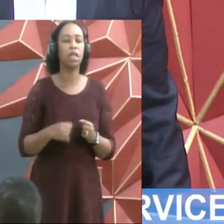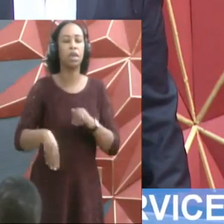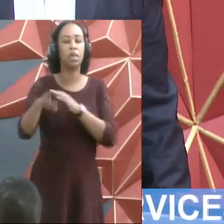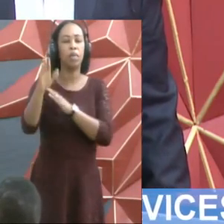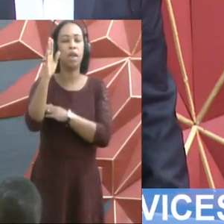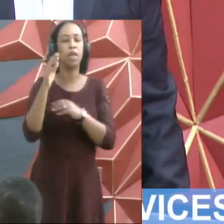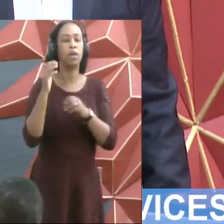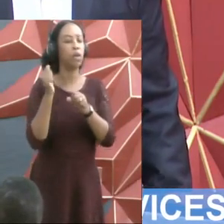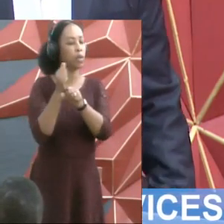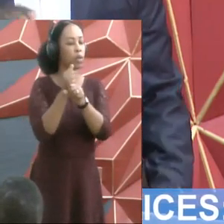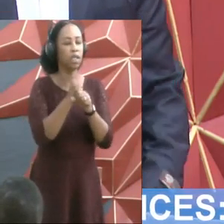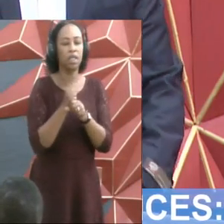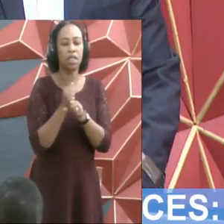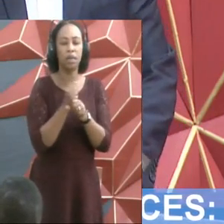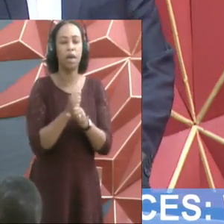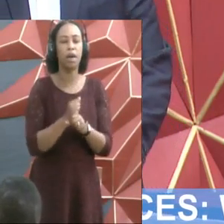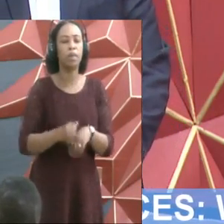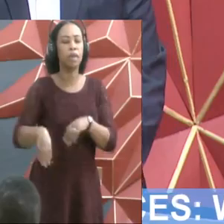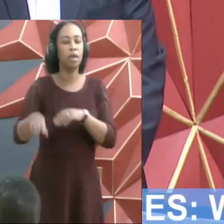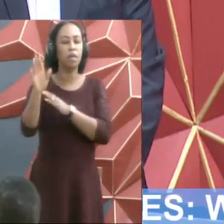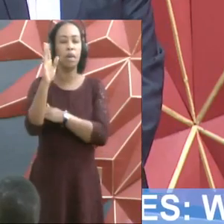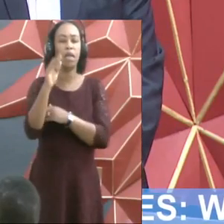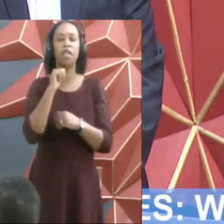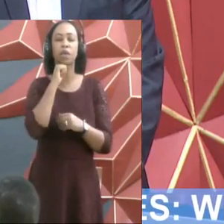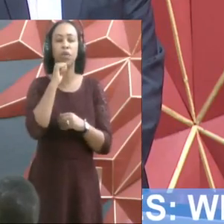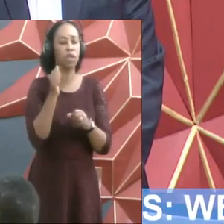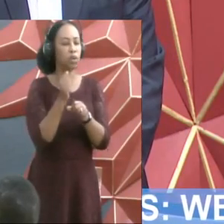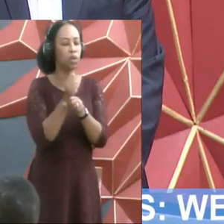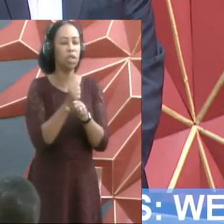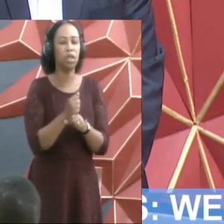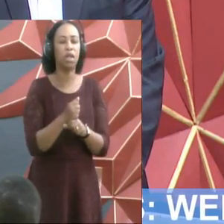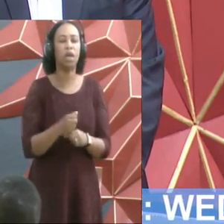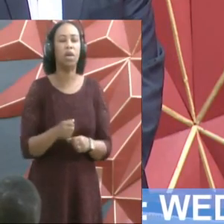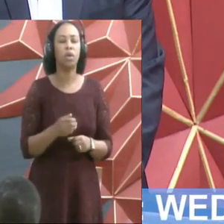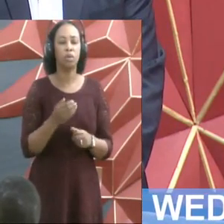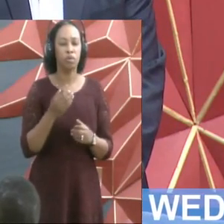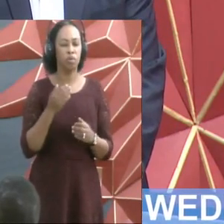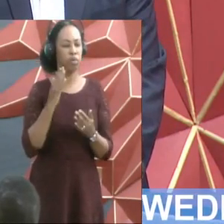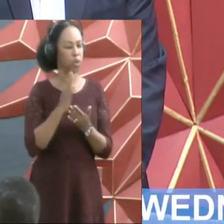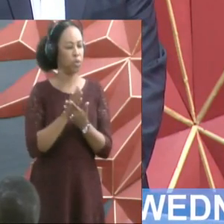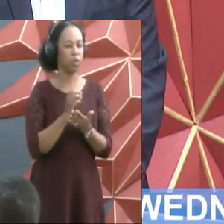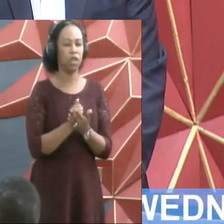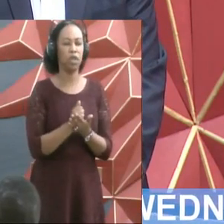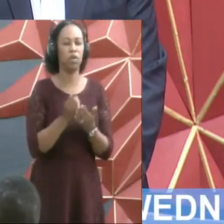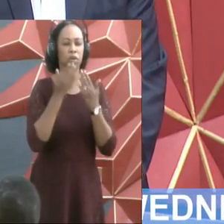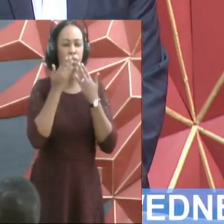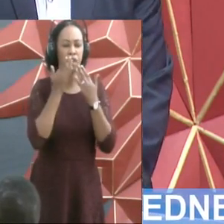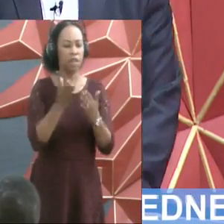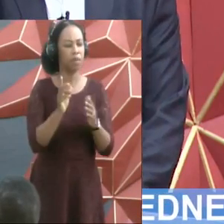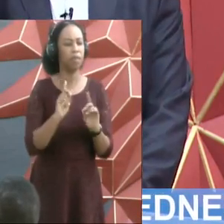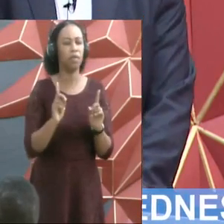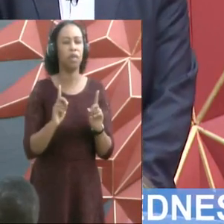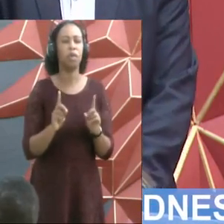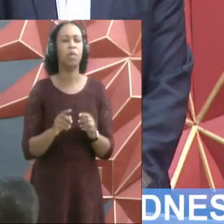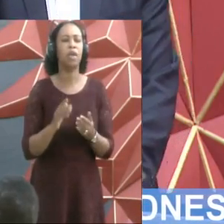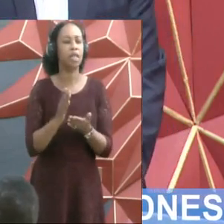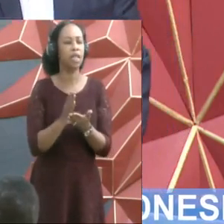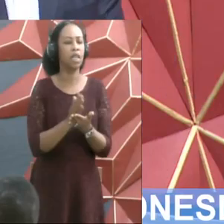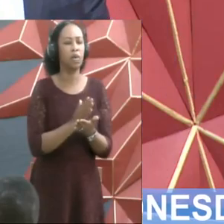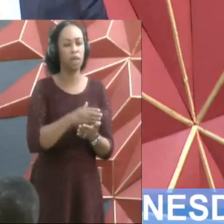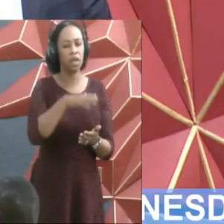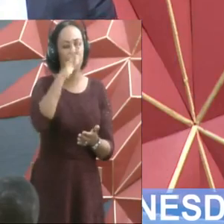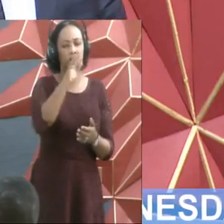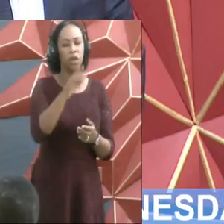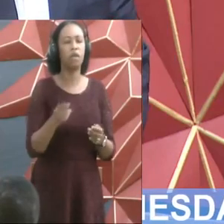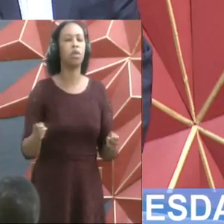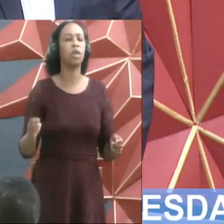waturinze. Mana ntabwo waturinze turi beza, ntabwo waturinze kuko twakiranutse, ahubwo byabaye gahunda yawe. None twese tuje